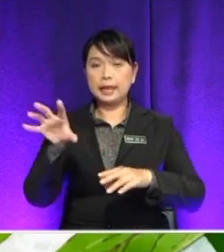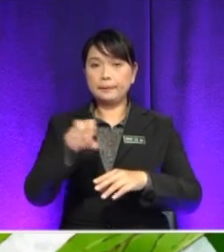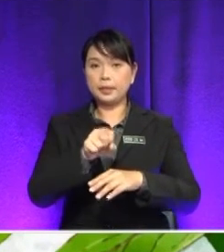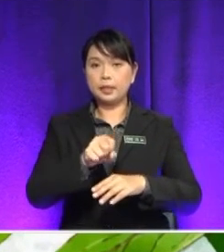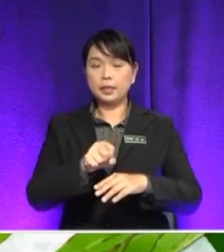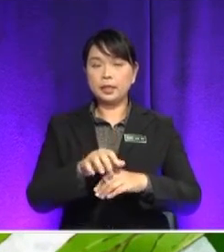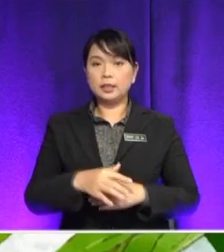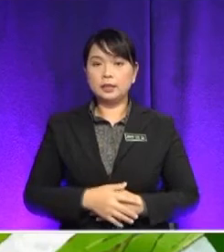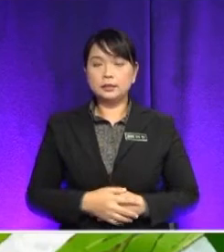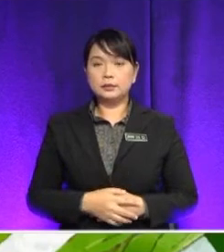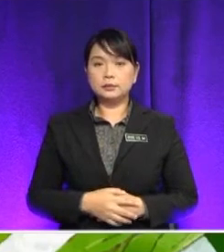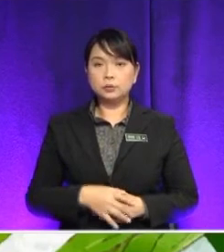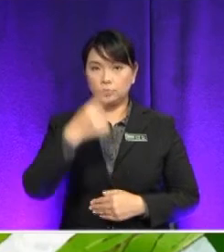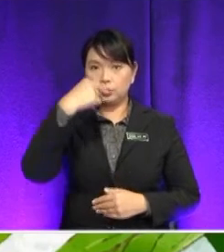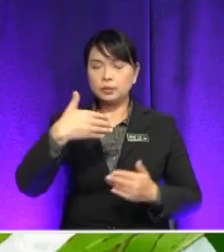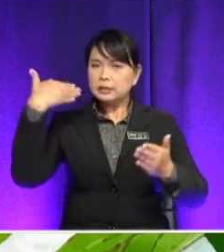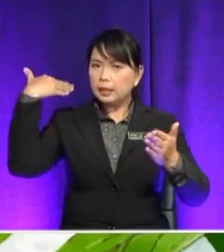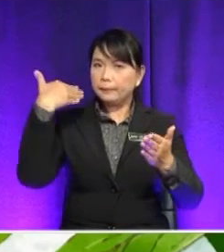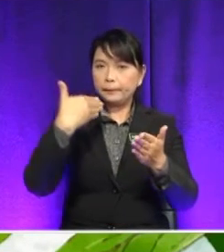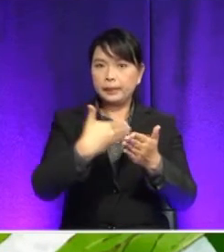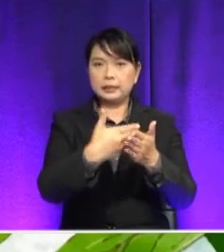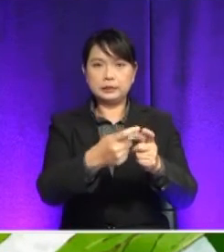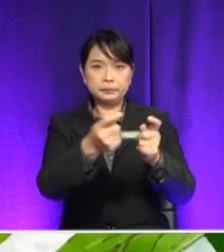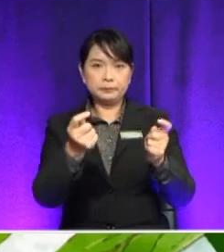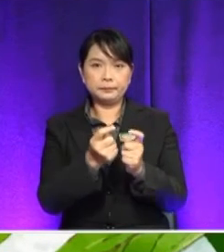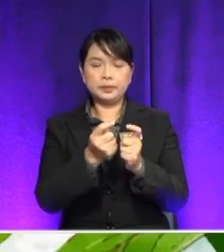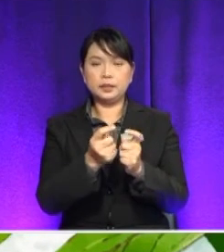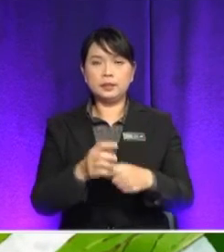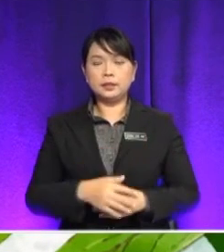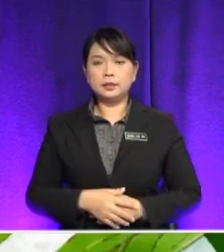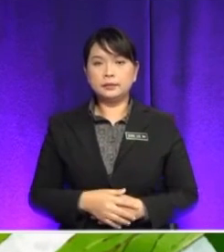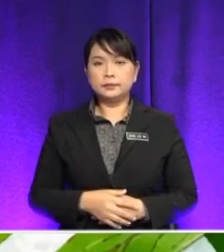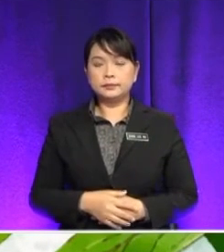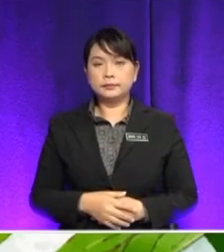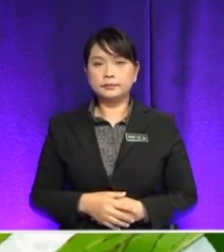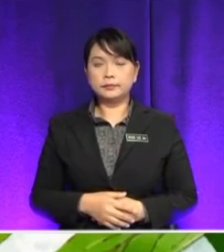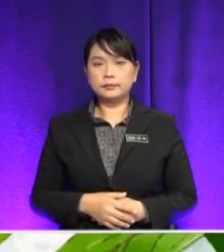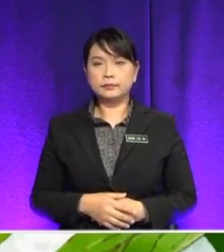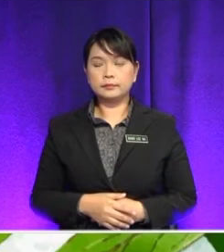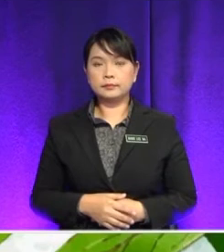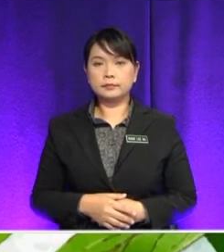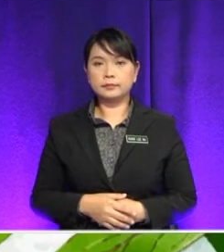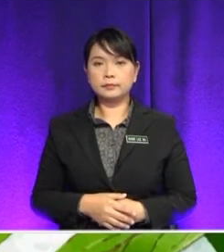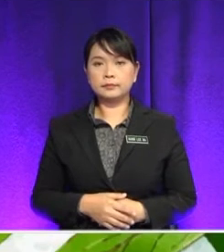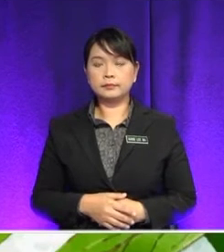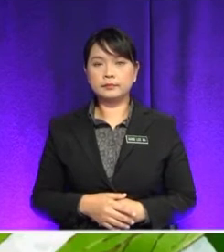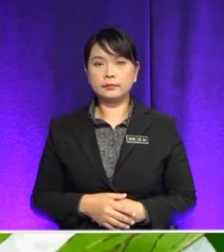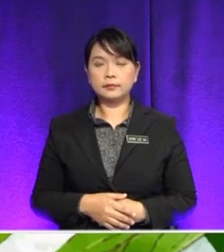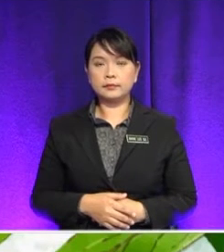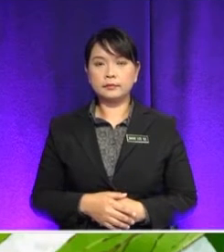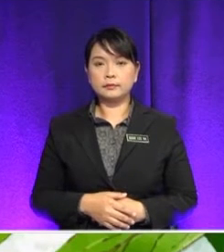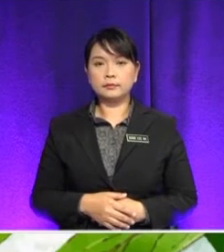pejuang musuh itu sampai kesesuaiannya cobaannya adalah di satu bersamaan diperbincangkan